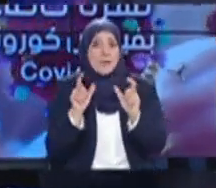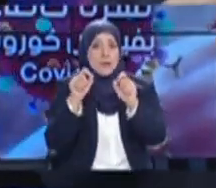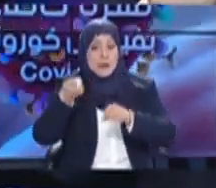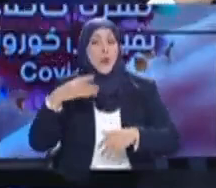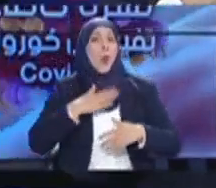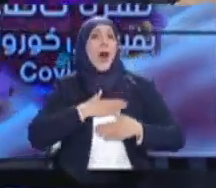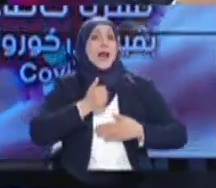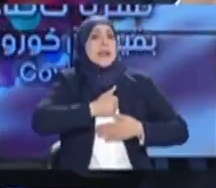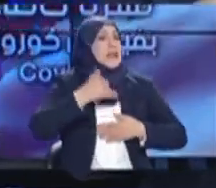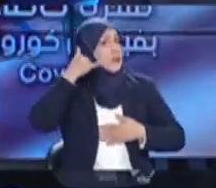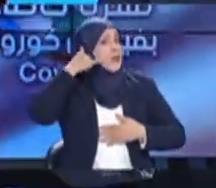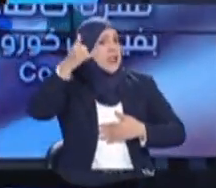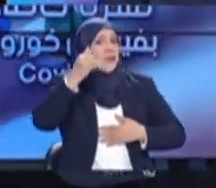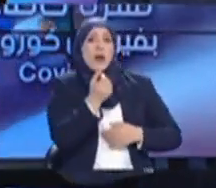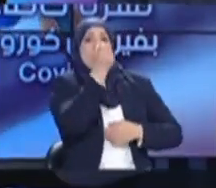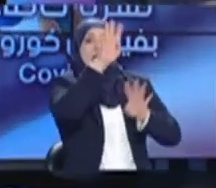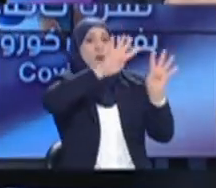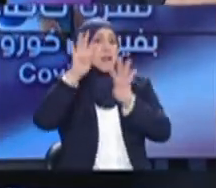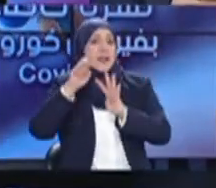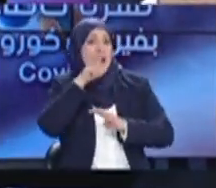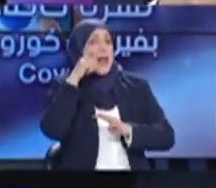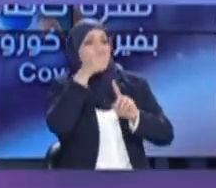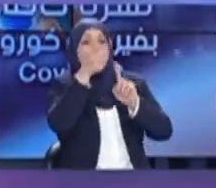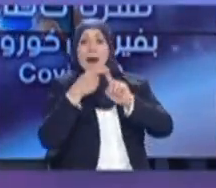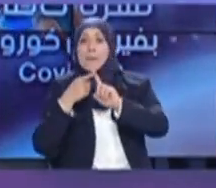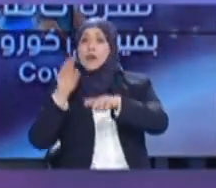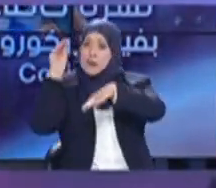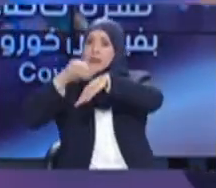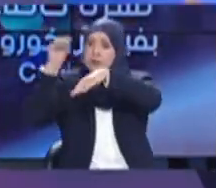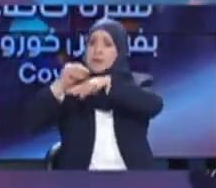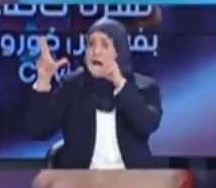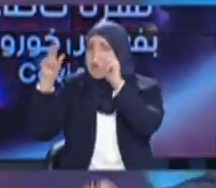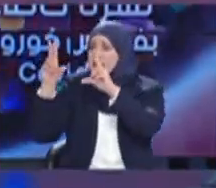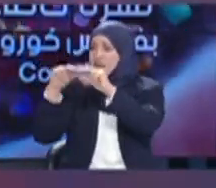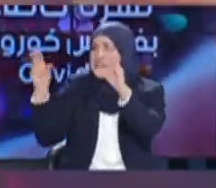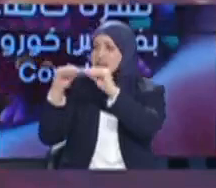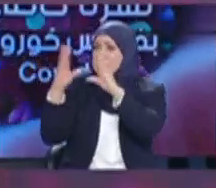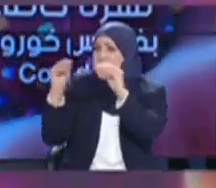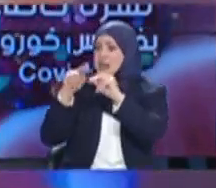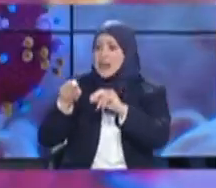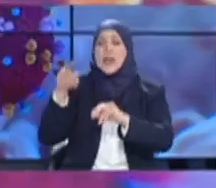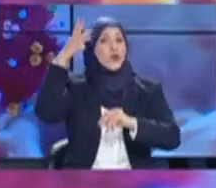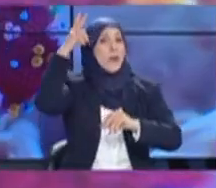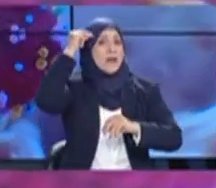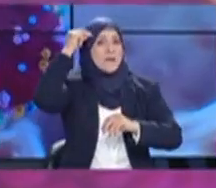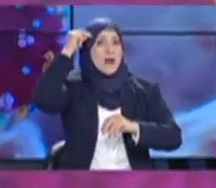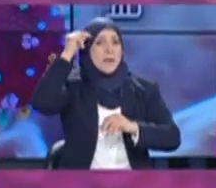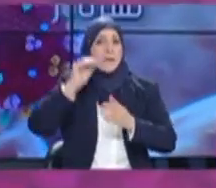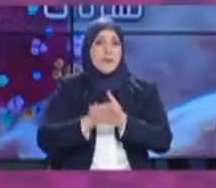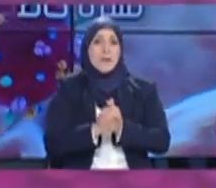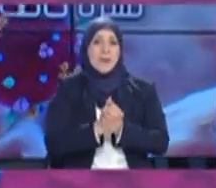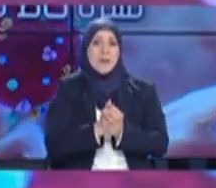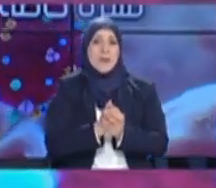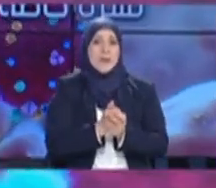شنو كي نفهموه يقولوا له بالضبط شنو المطلوب منه وشنو الريسك اللي نجم تتواجه بهذه الرساله في اقل من 30 ثانيه خاطر